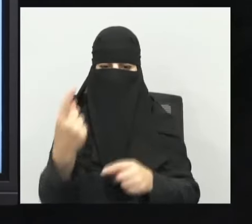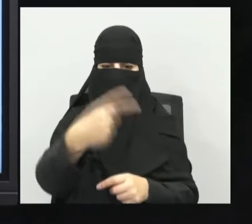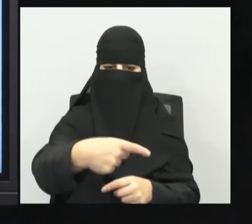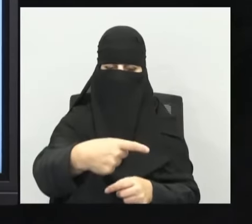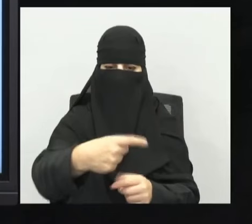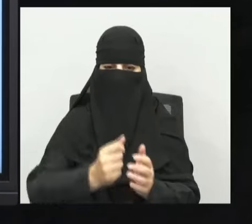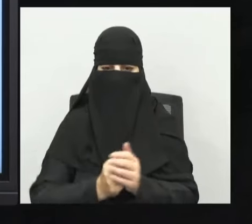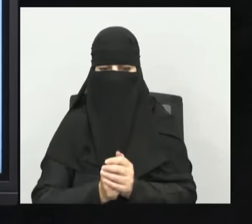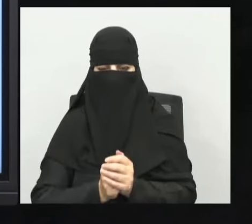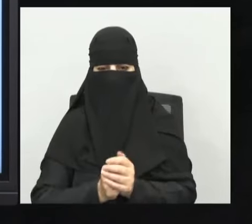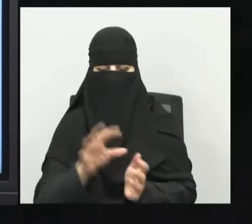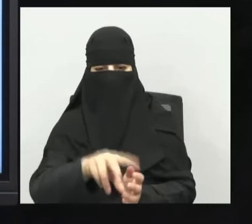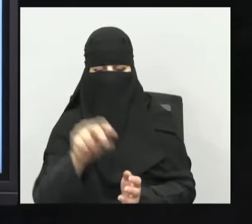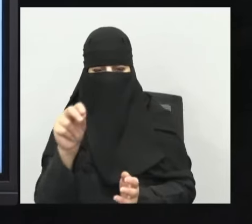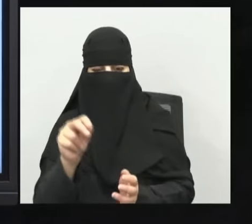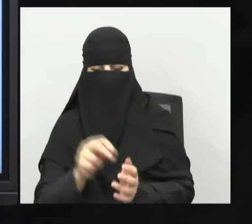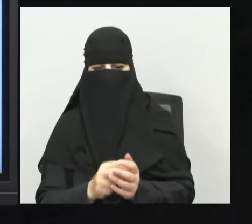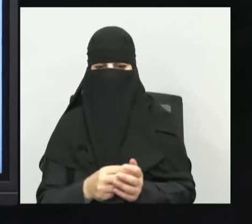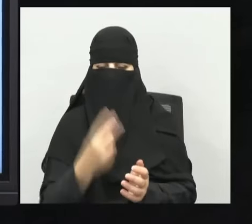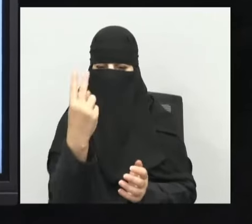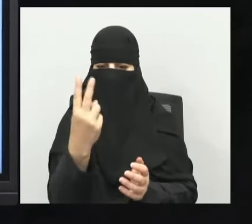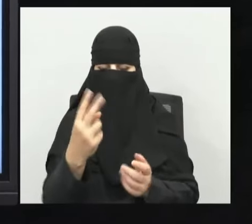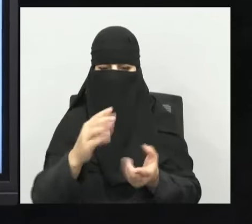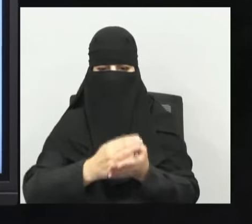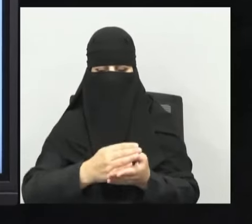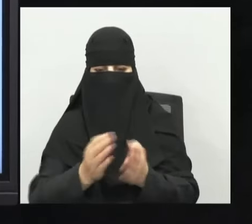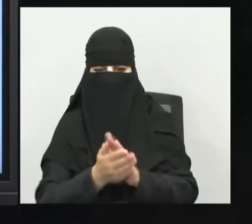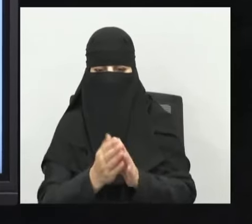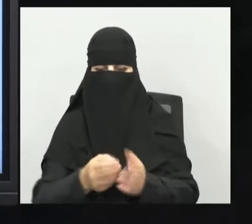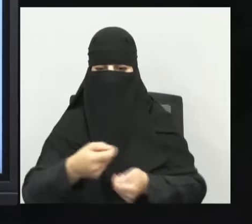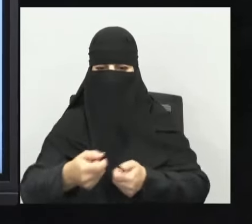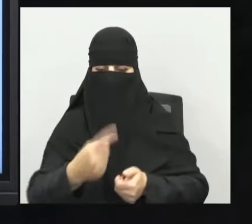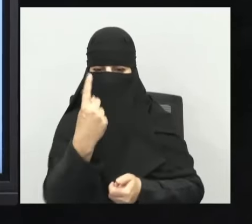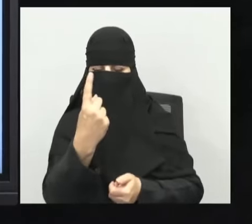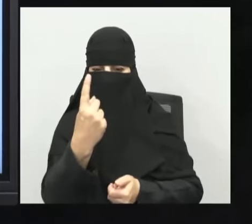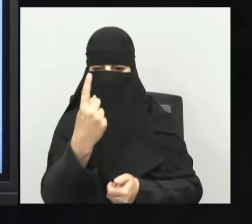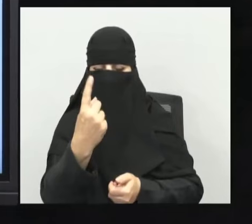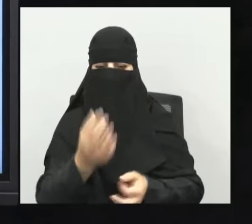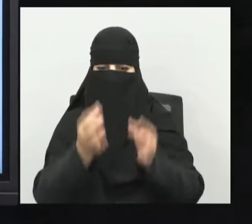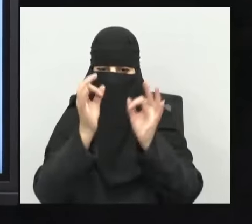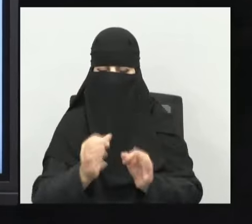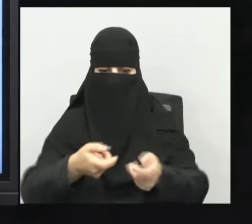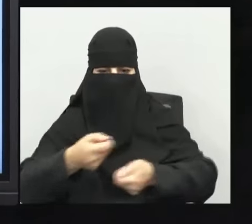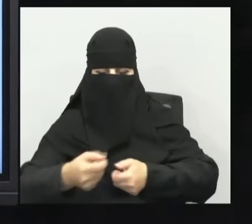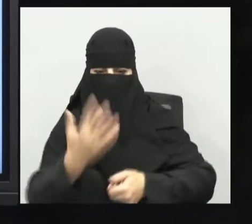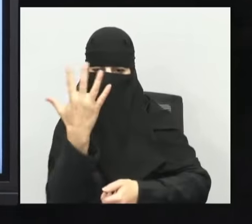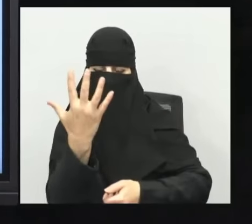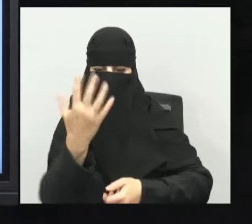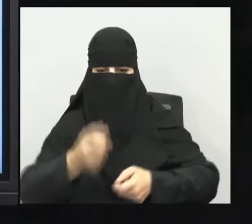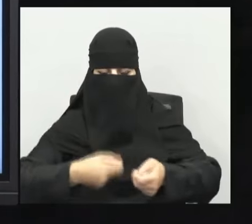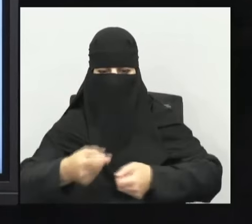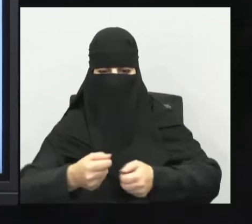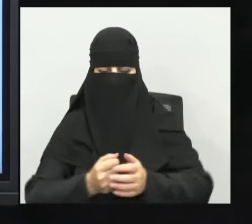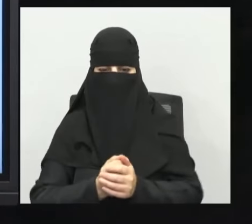لا اذا لو اخذنا تذكرتين مجانيه كل تذكره ما يحصل عليها الا اذا اشترى خمس تذاكر صح ولا